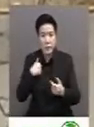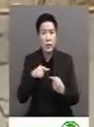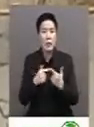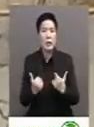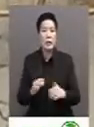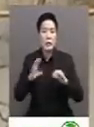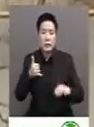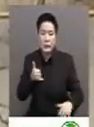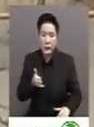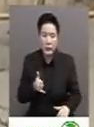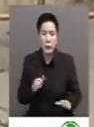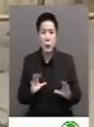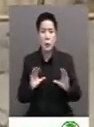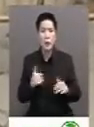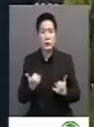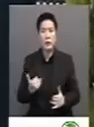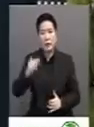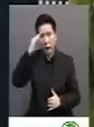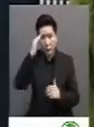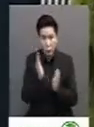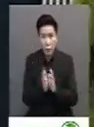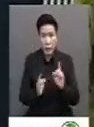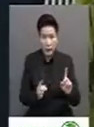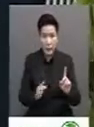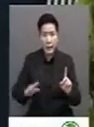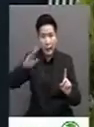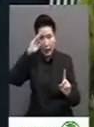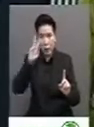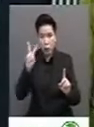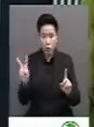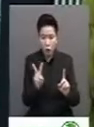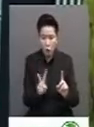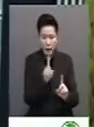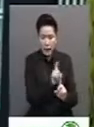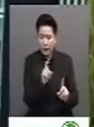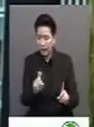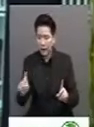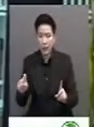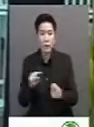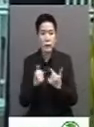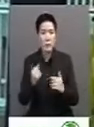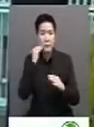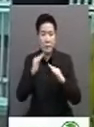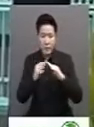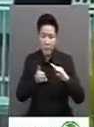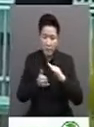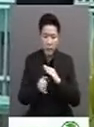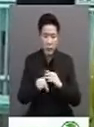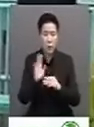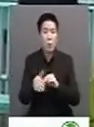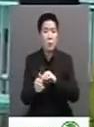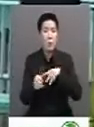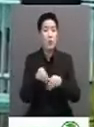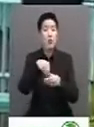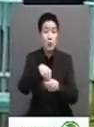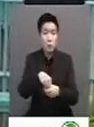ที่จะเข้าถึงค่ะตำรวจ1นายทหารอีก2นายคุณผู้ชมถูกยิงเสียชีวิตระหว่างการบุกบ้านหลังหนึ่งนะคะที่เชื่อว่าแกนนำนั้นกบ